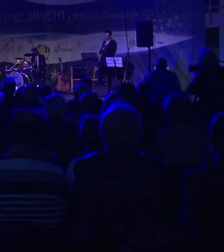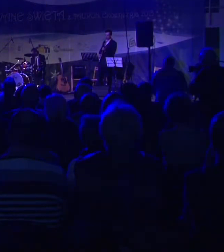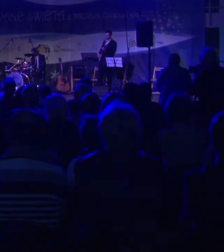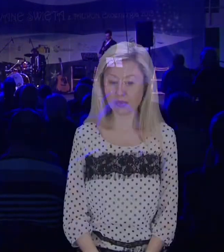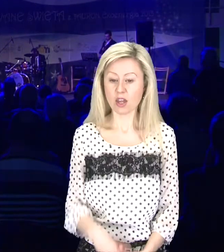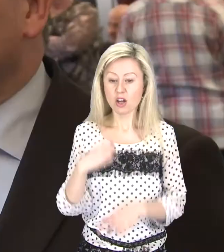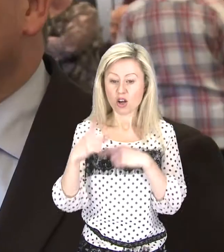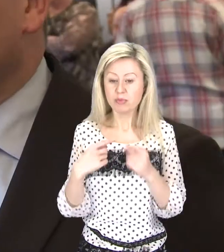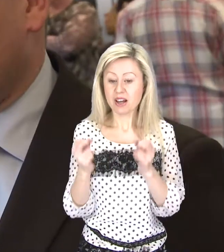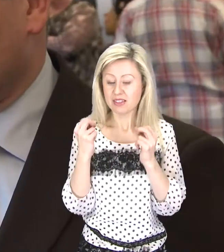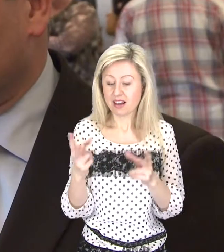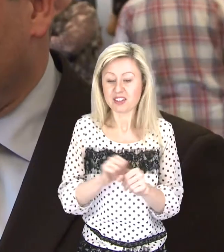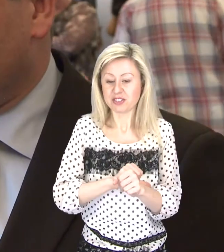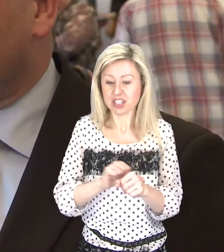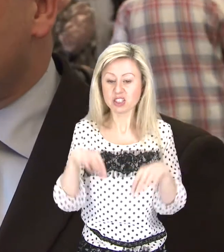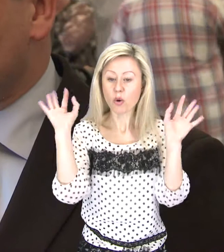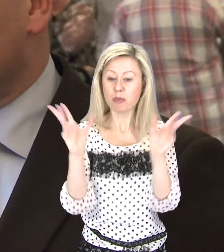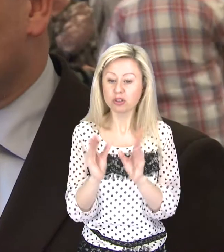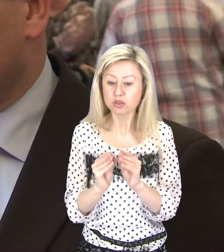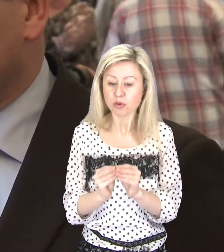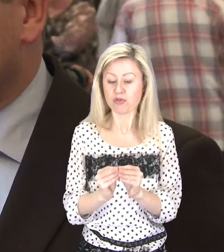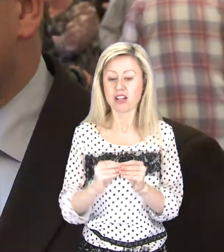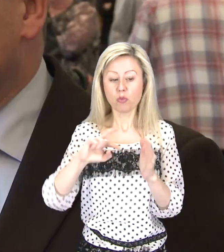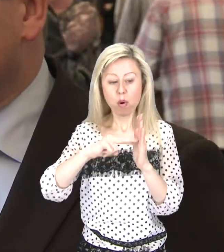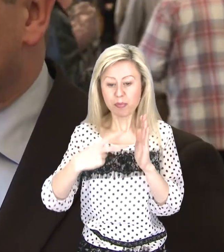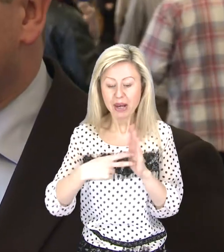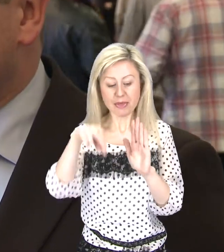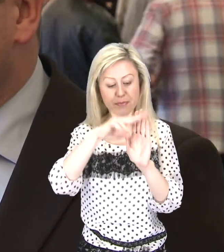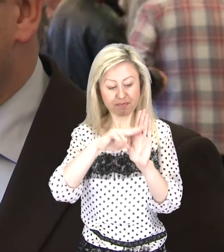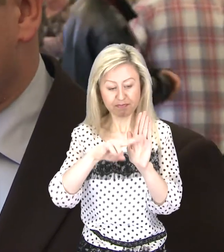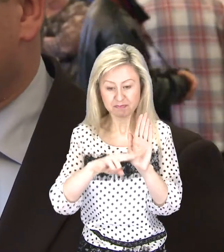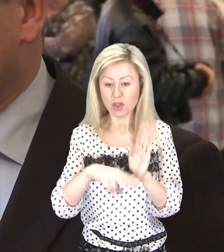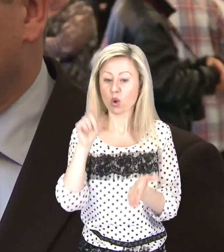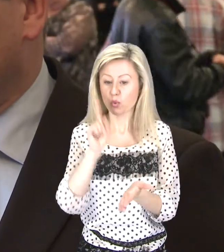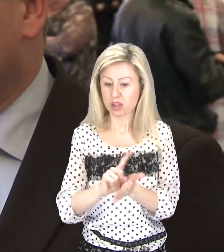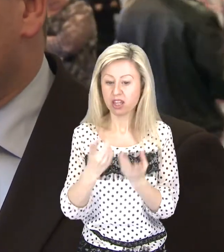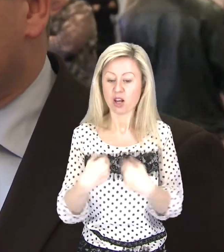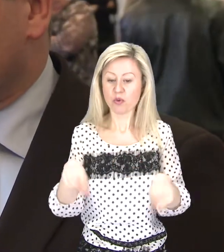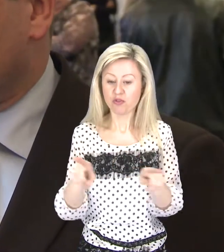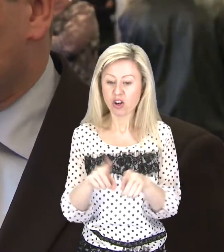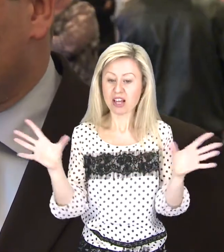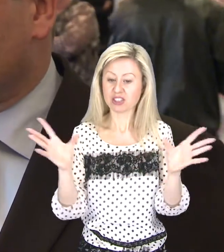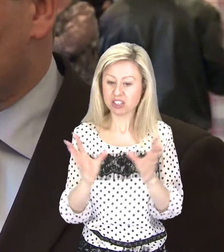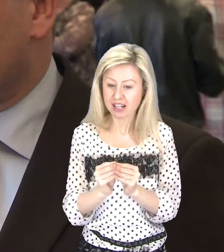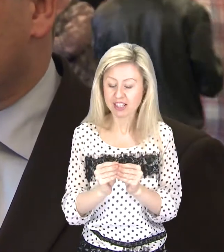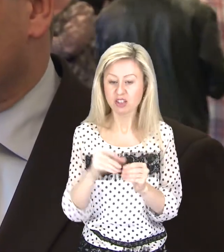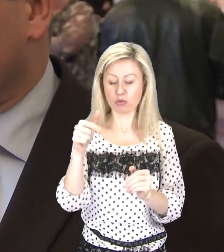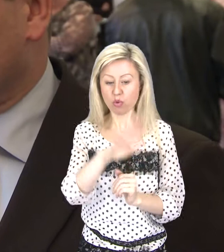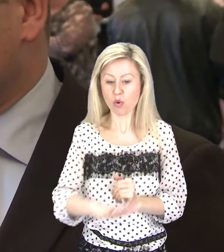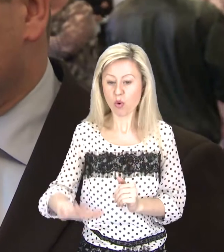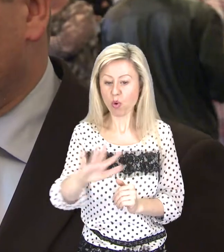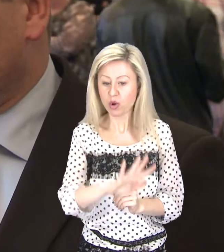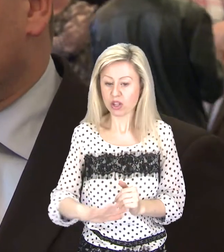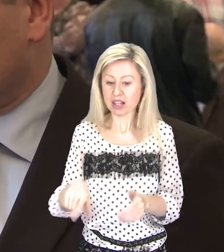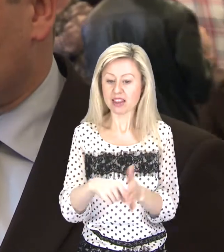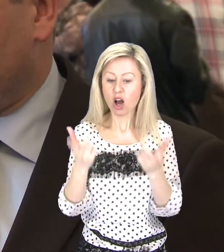To jest podsumowanie pewnych projektów, realizacji pewnych projektów, które wspólnie z organizacjami pozarządowymi zrealizowaliśmy na Dolnym Śląsku dla